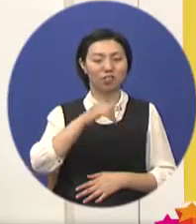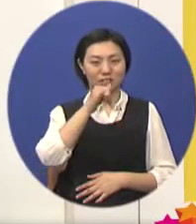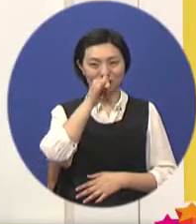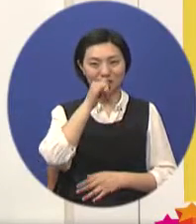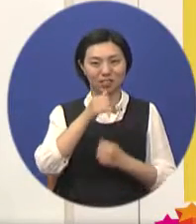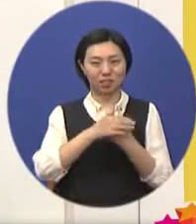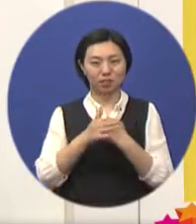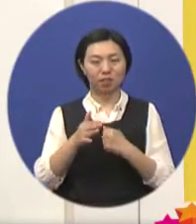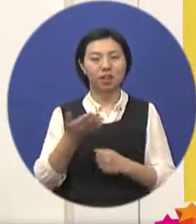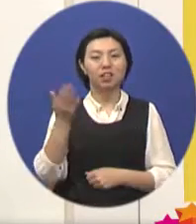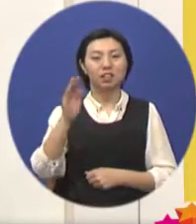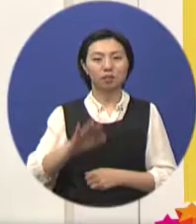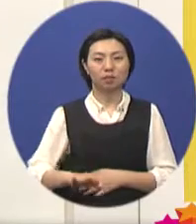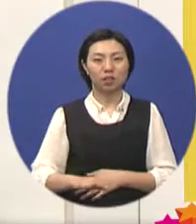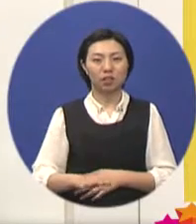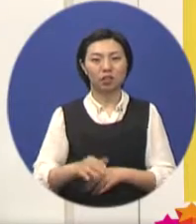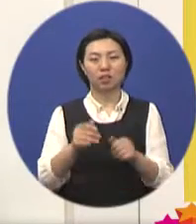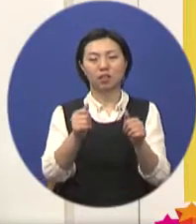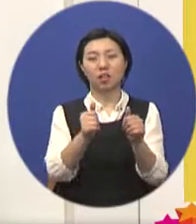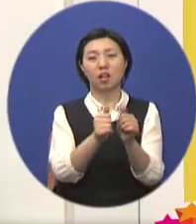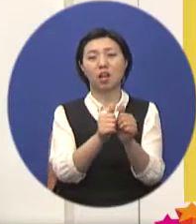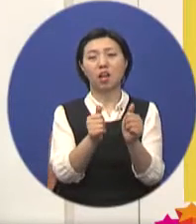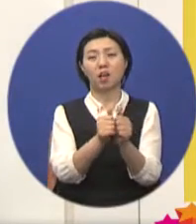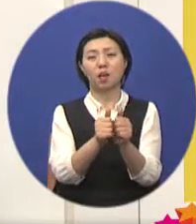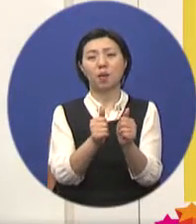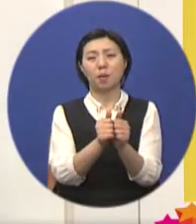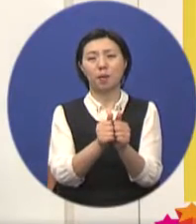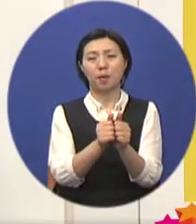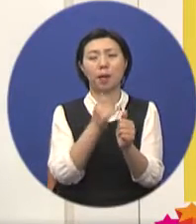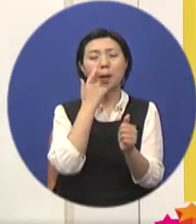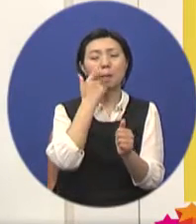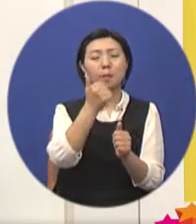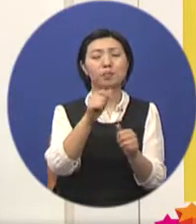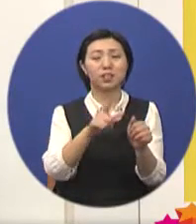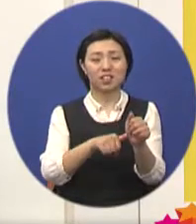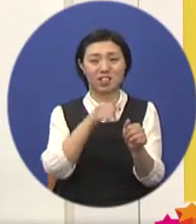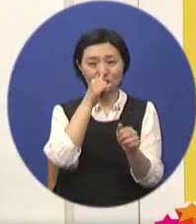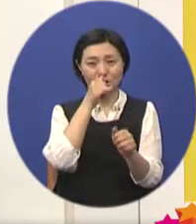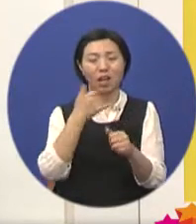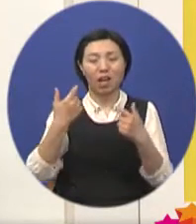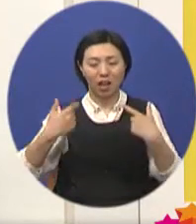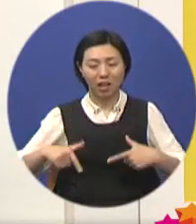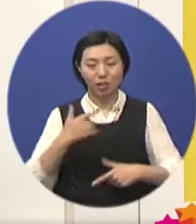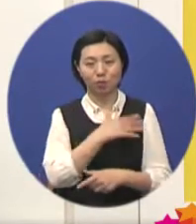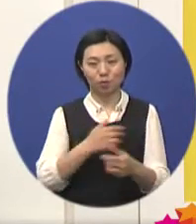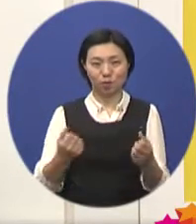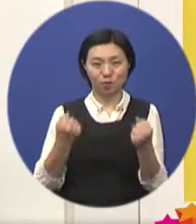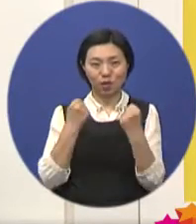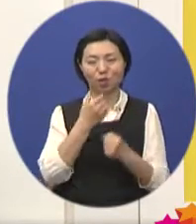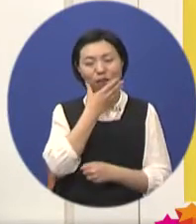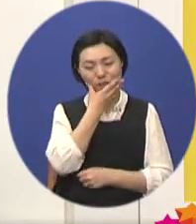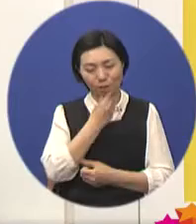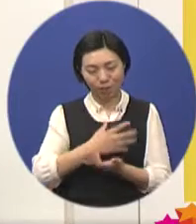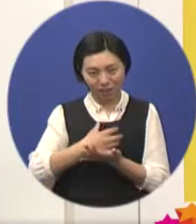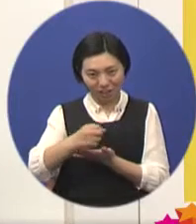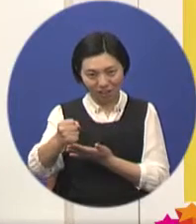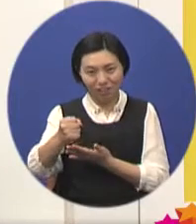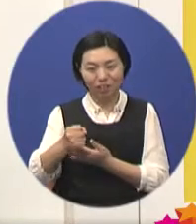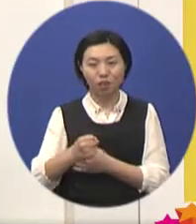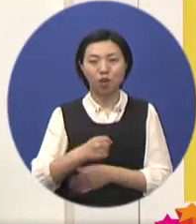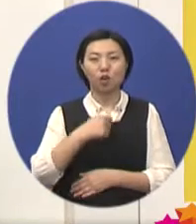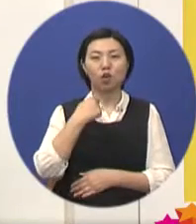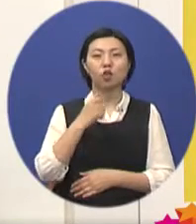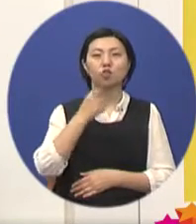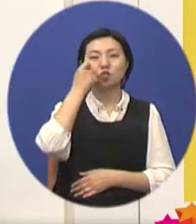네. 그래도 아버님의 네. 시간은 있는데 우리 아버님 늘 건강하시고 행복하세요. 네. 어, 고맙습니다. 네, 고맙습니다. 울고